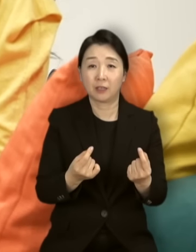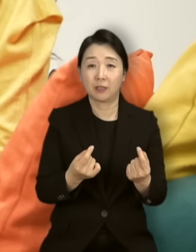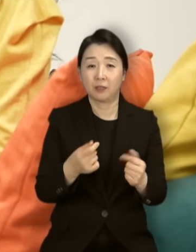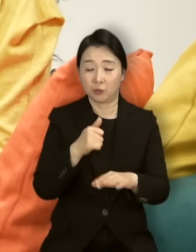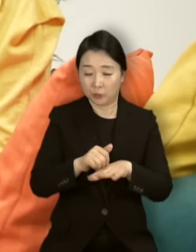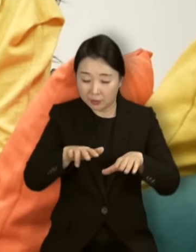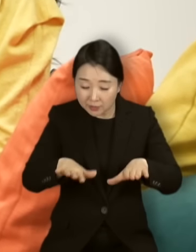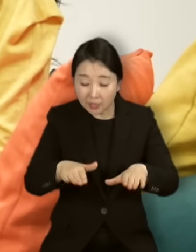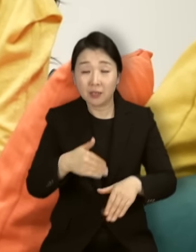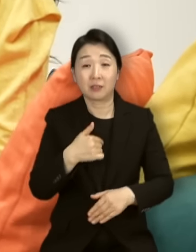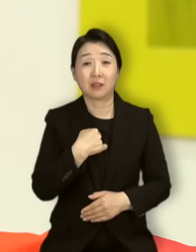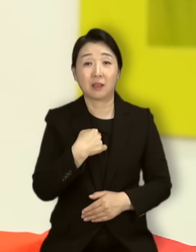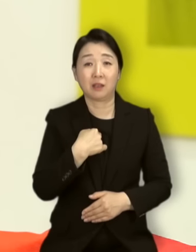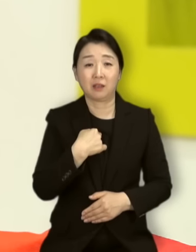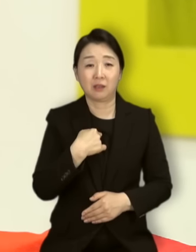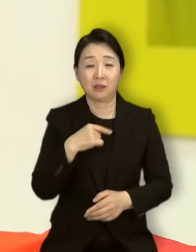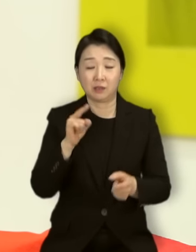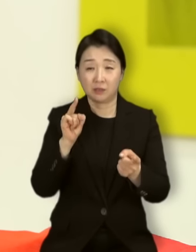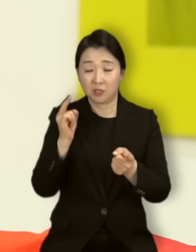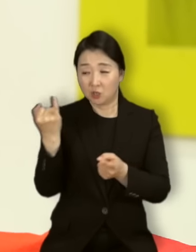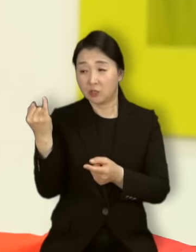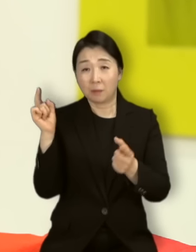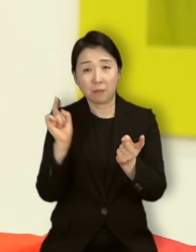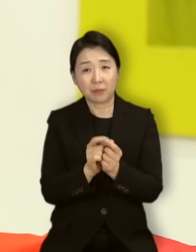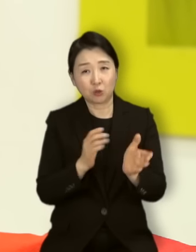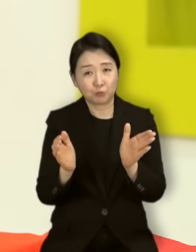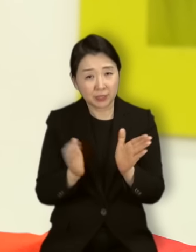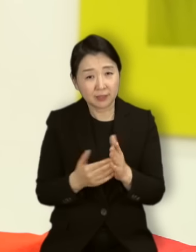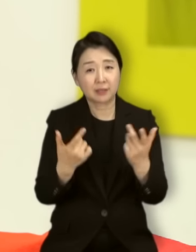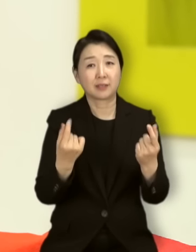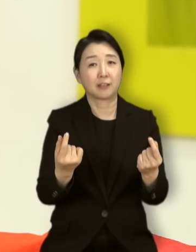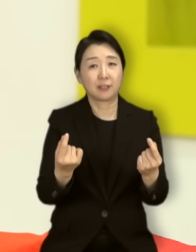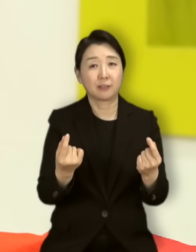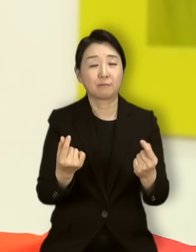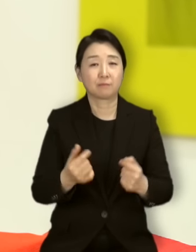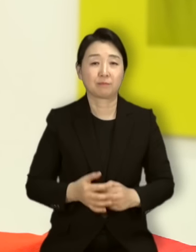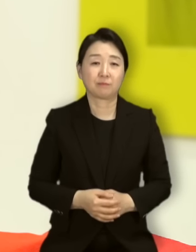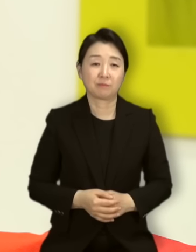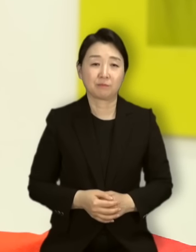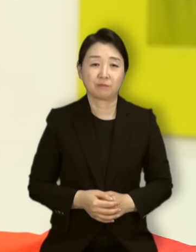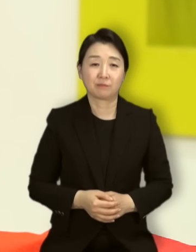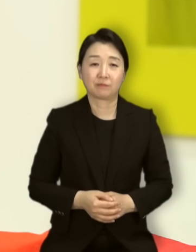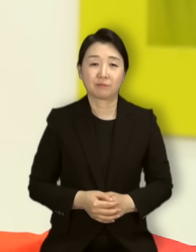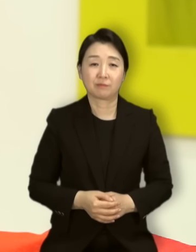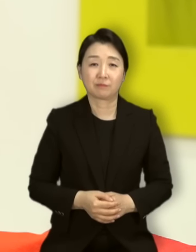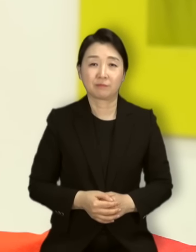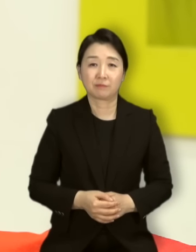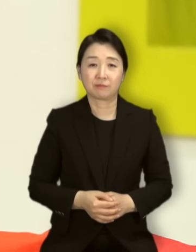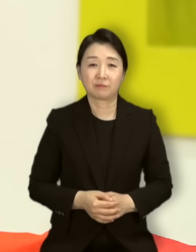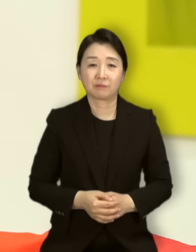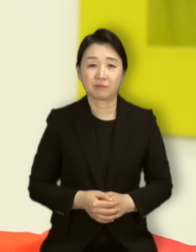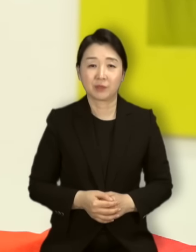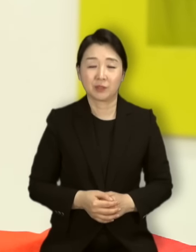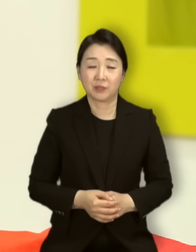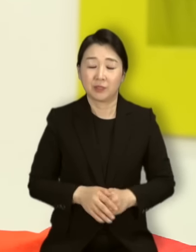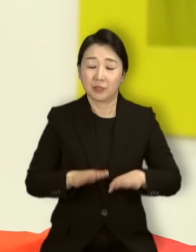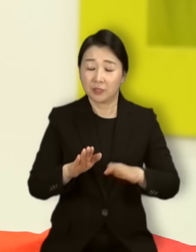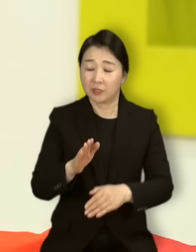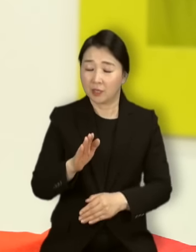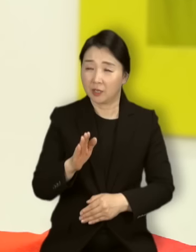거 같아 그러면은음 만나 소개팅을 좀 부탁을 좀 해봐야겠다 주변 지인네 근데 첫 번째 일단은